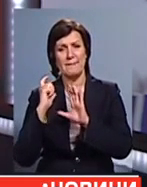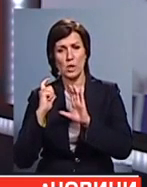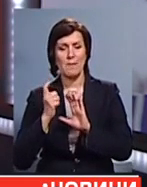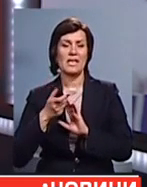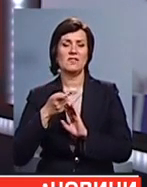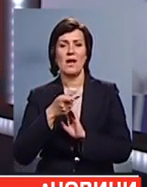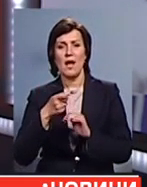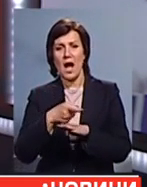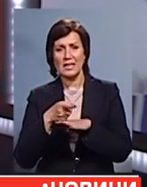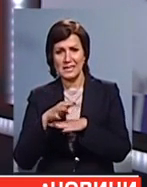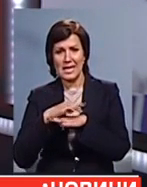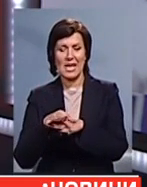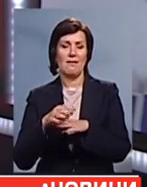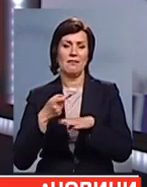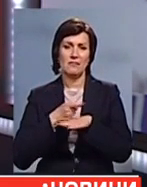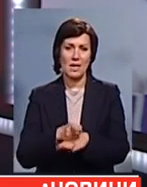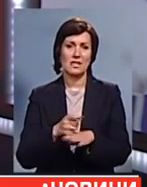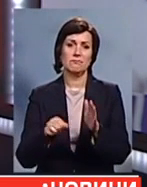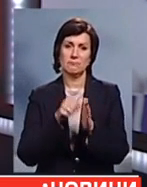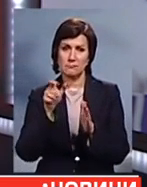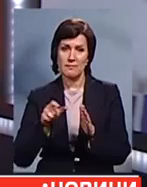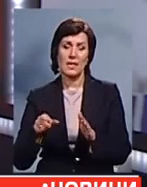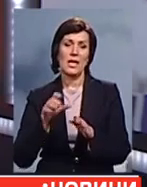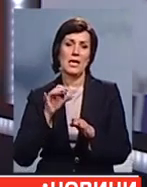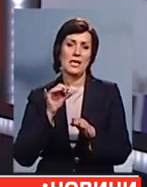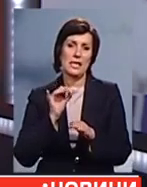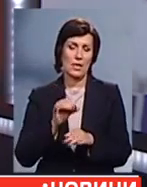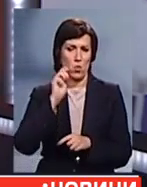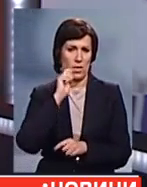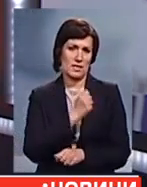артилерії, танків. І вогонь вели як бойовики, так і українські військові.